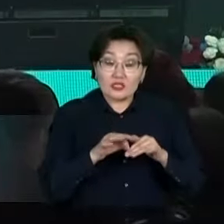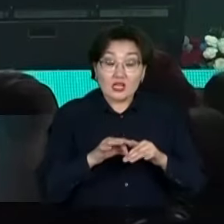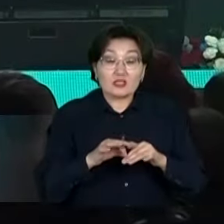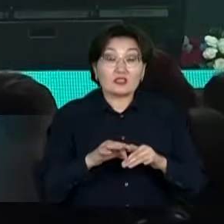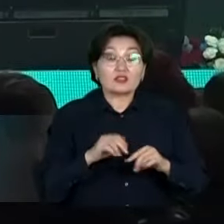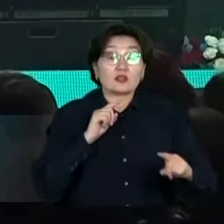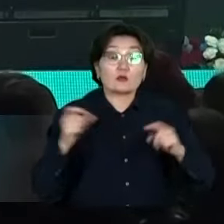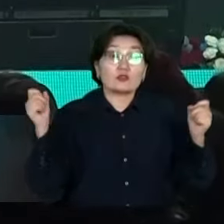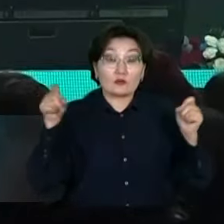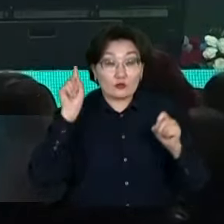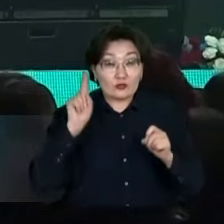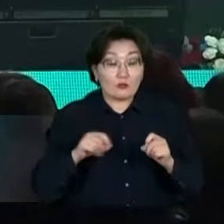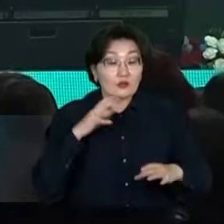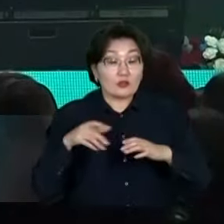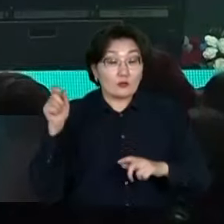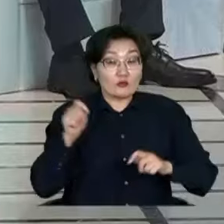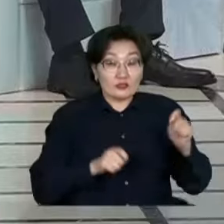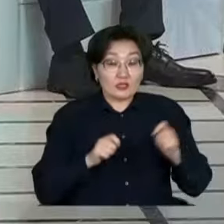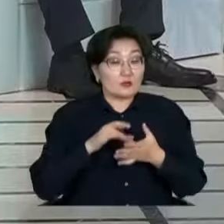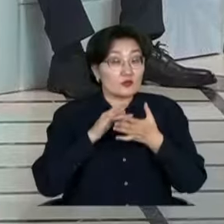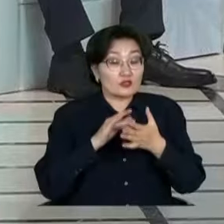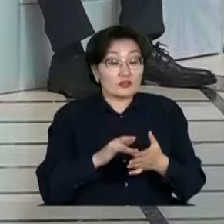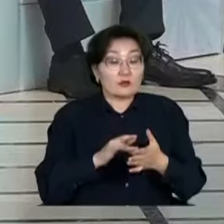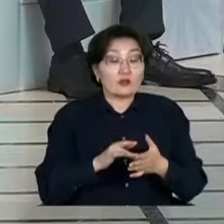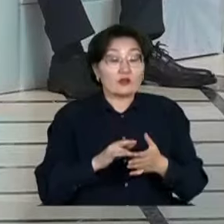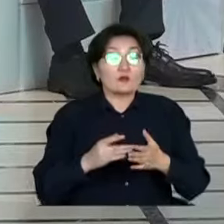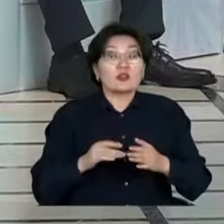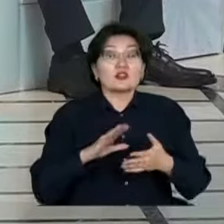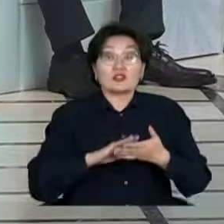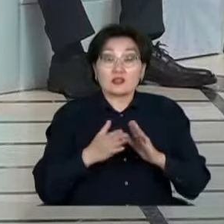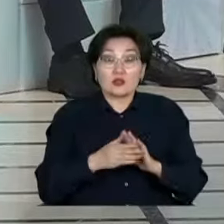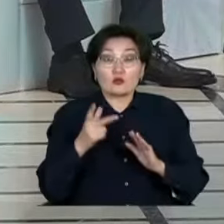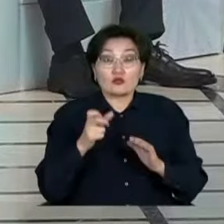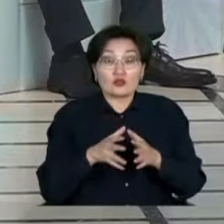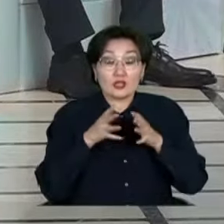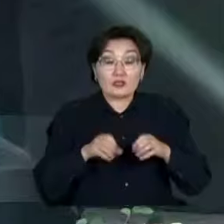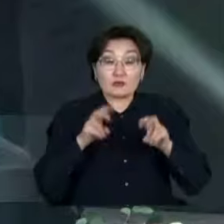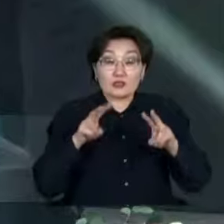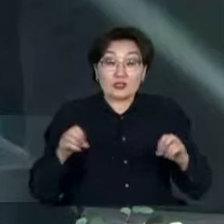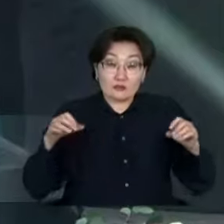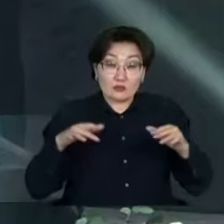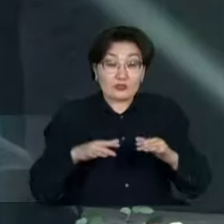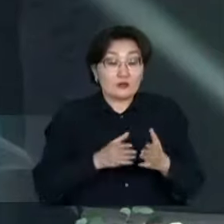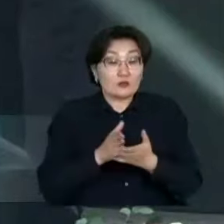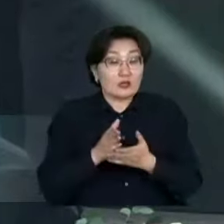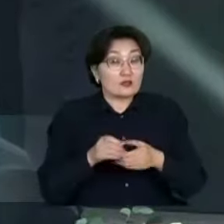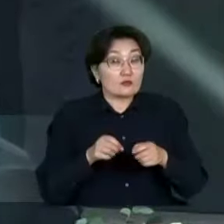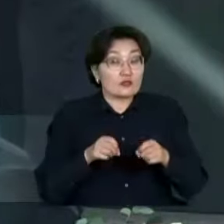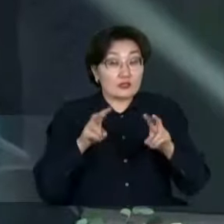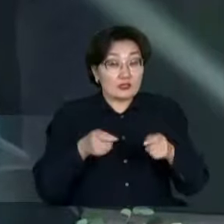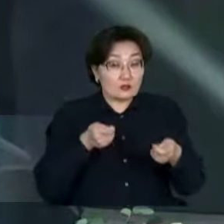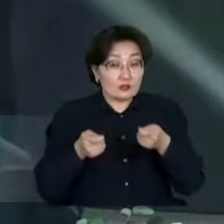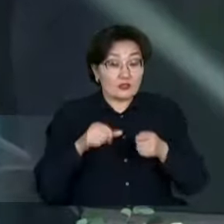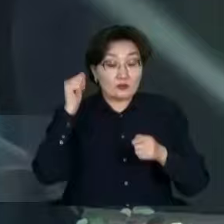Халықаралық форум туристік индустрияның 300-ден аса өкілін бір арнаға тоғыстырды. Саланың жетекші мамандары жыл соңына дейін атқарылған